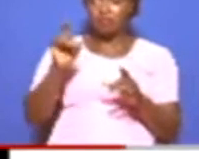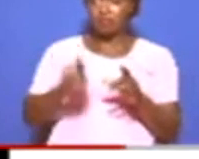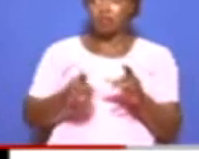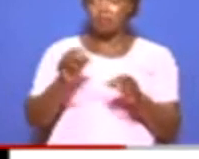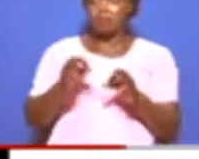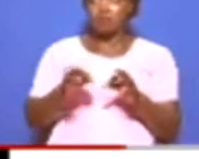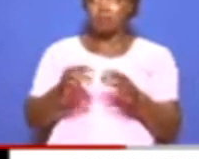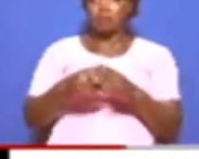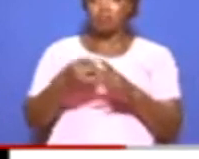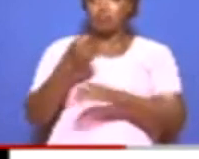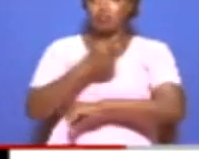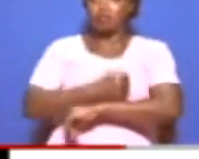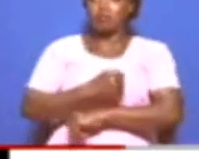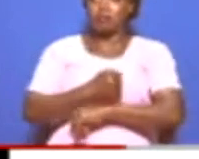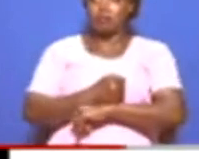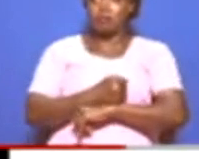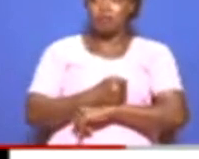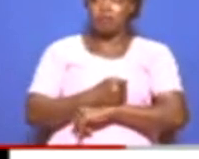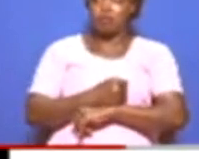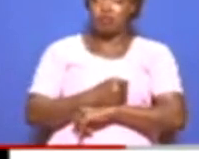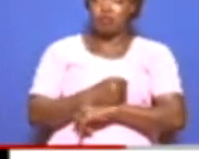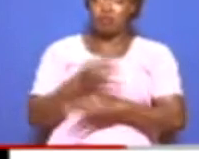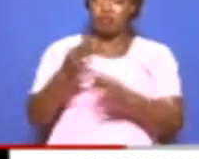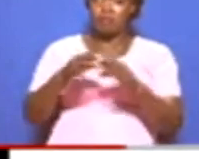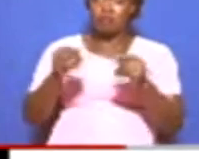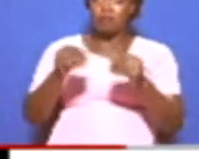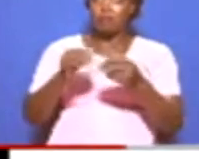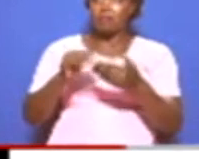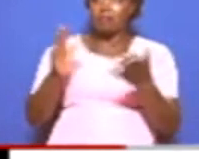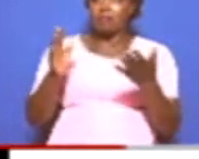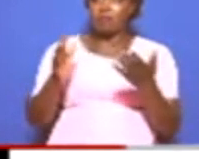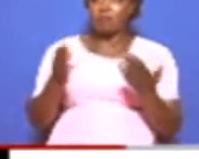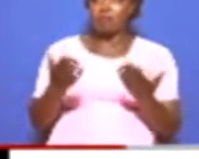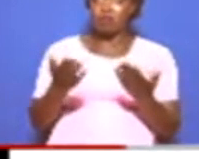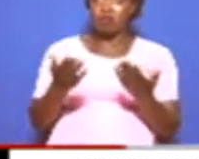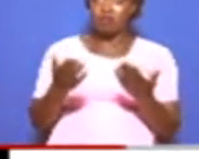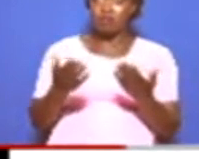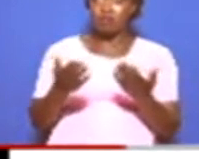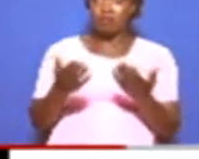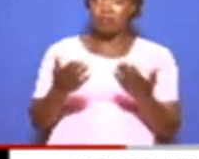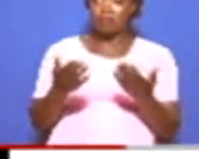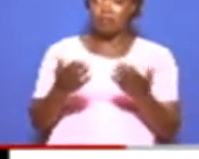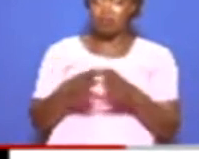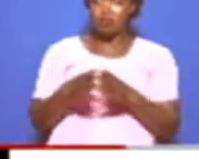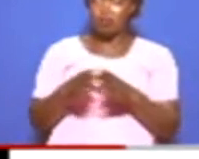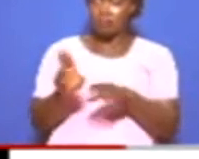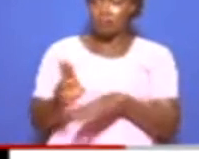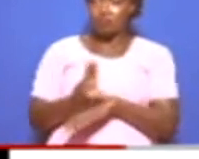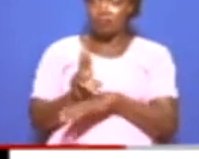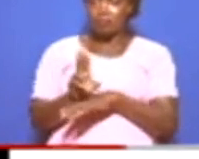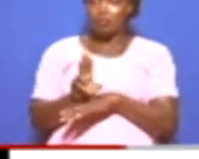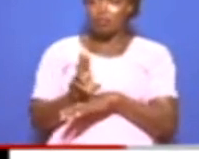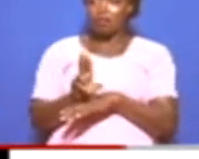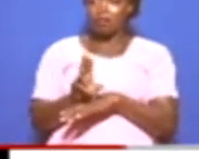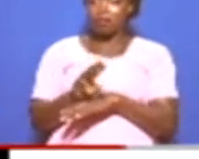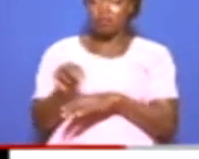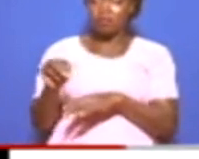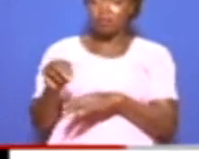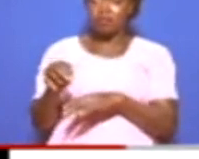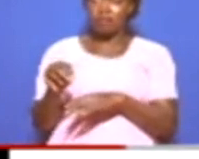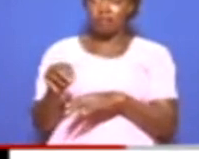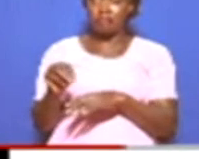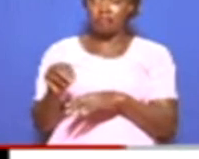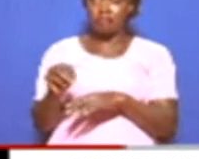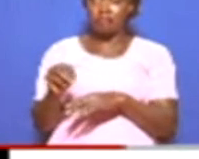shule nikiwa hujahitimu zaidi kutumia hii vyombo vya ndege,